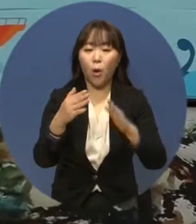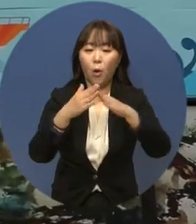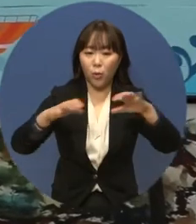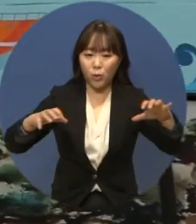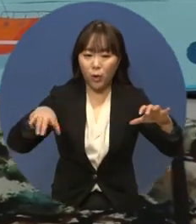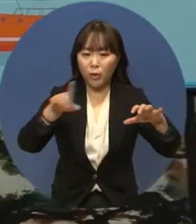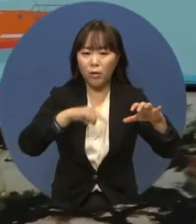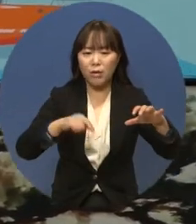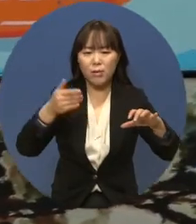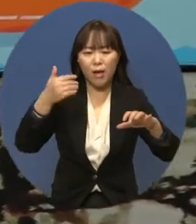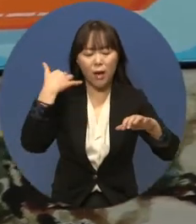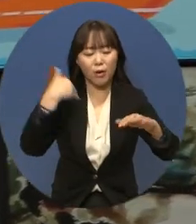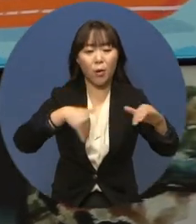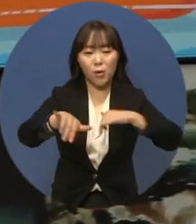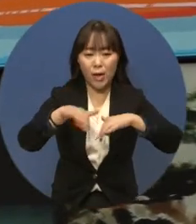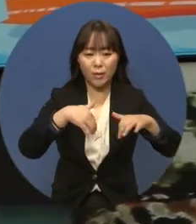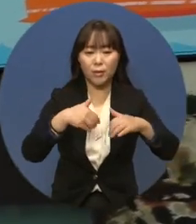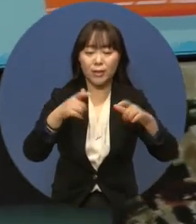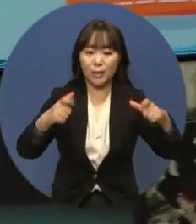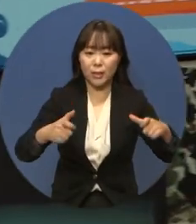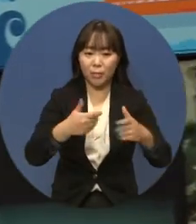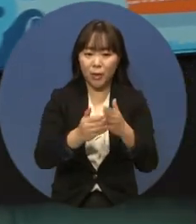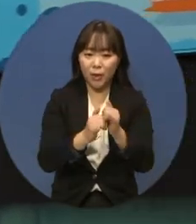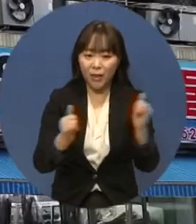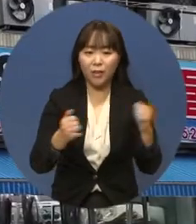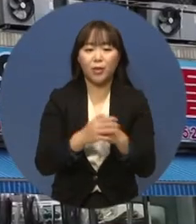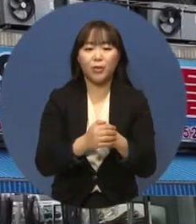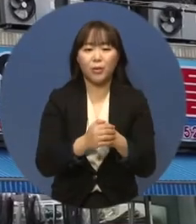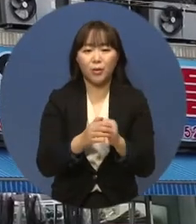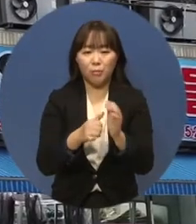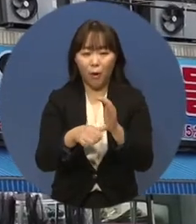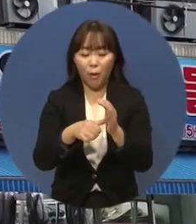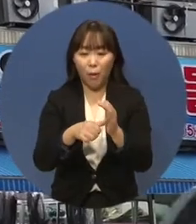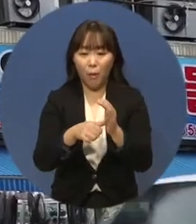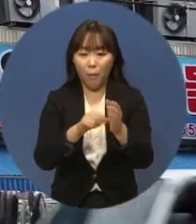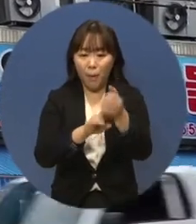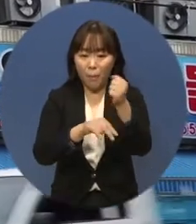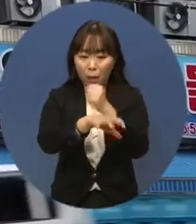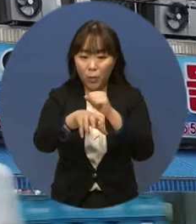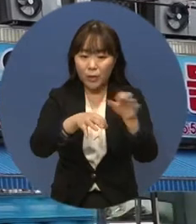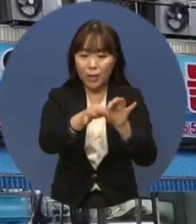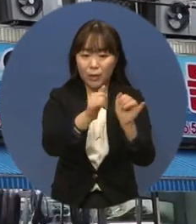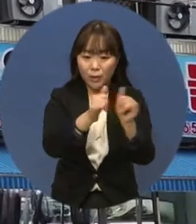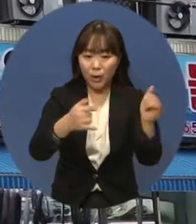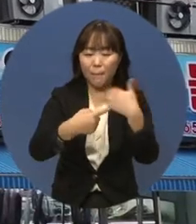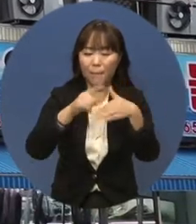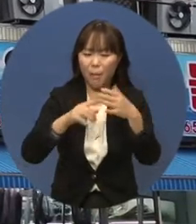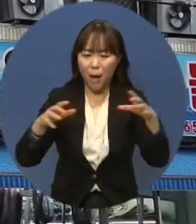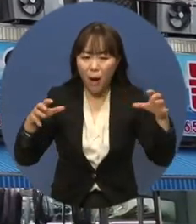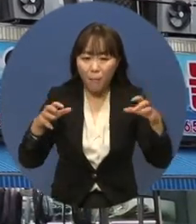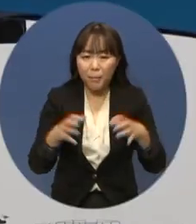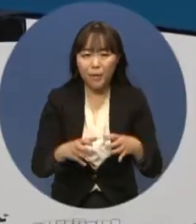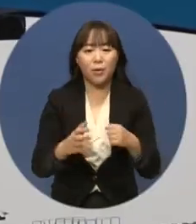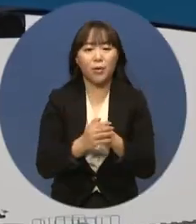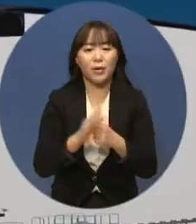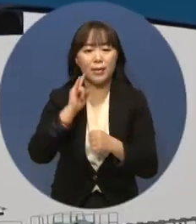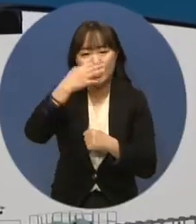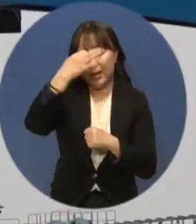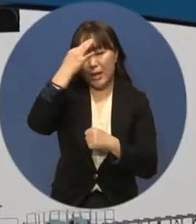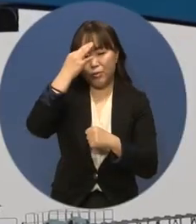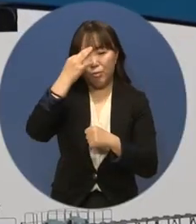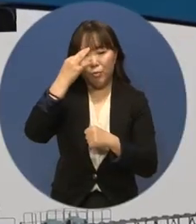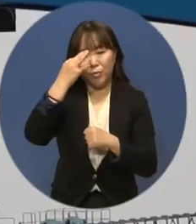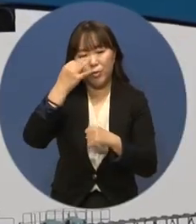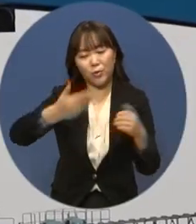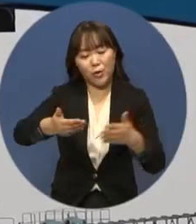지역 작가들이 건 해산물을 판매하는 거리의 상인들과 마음을 합해 예술로